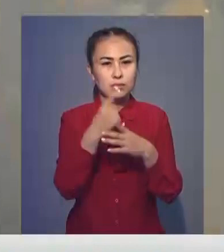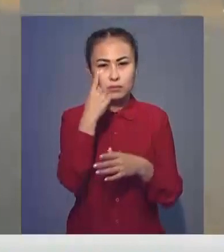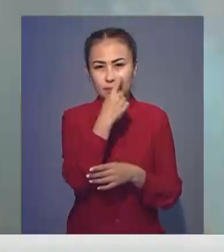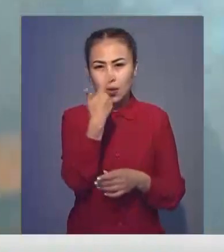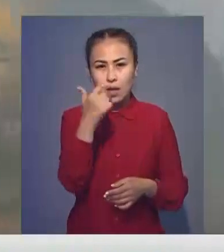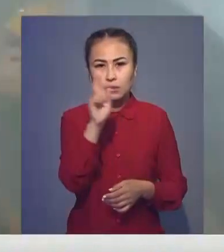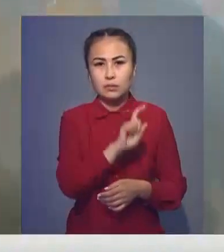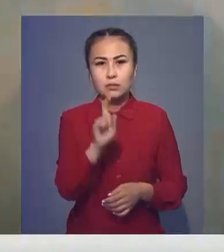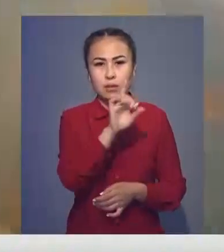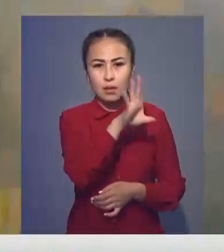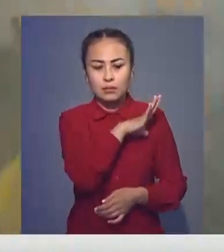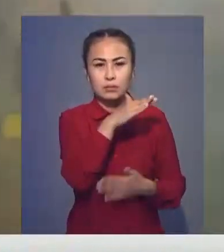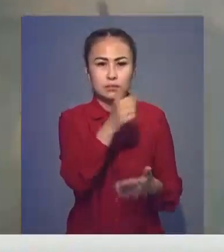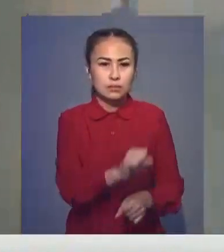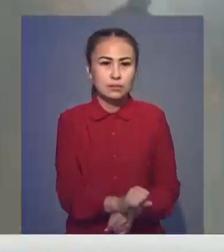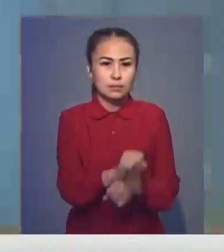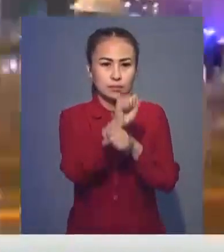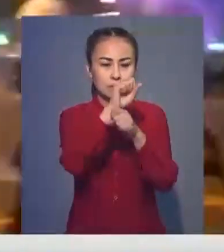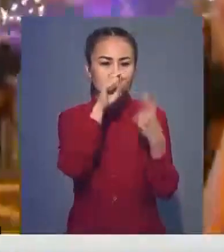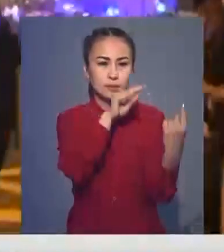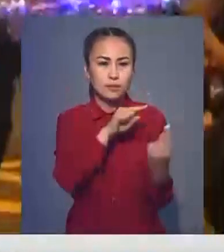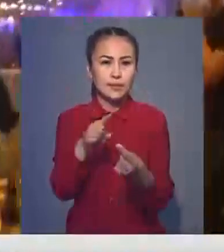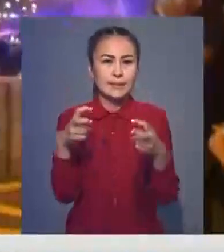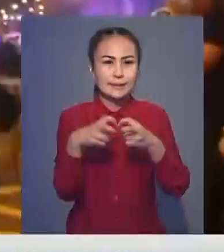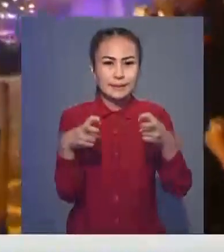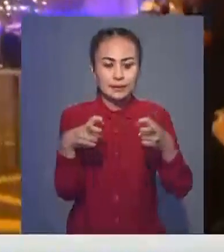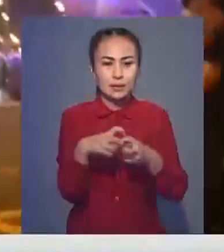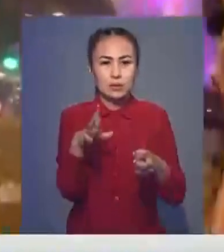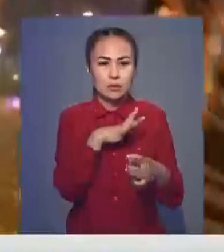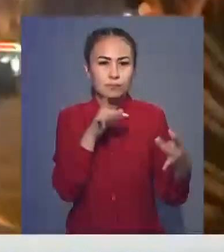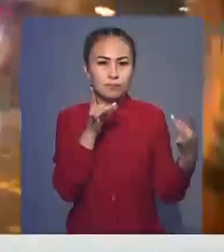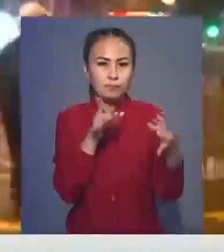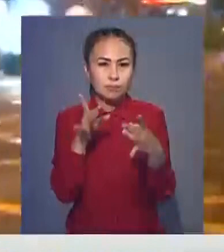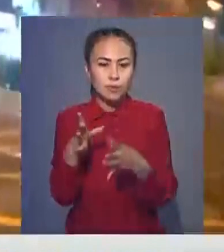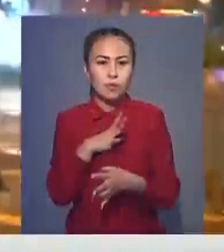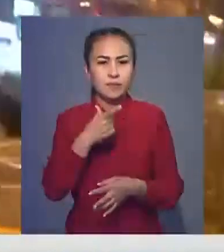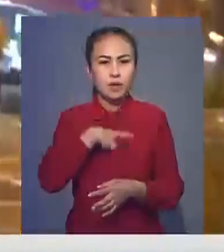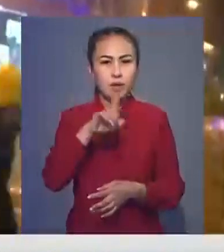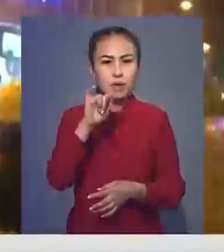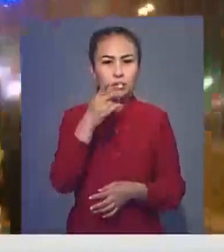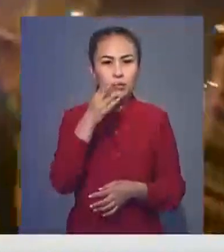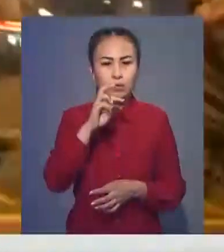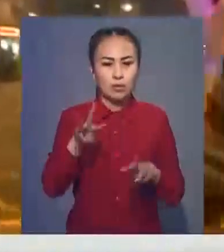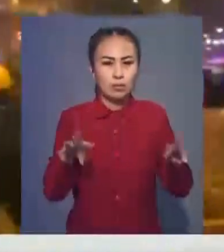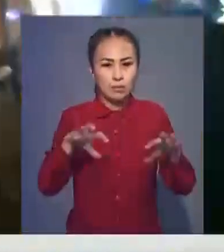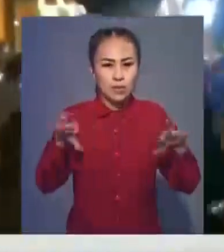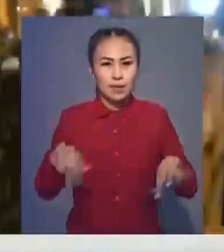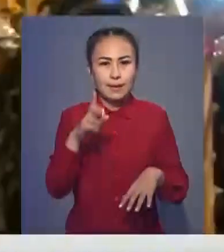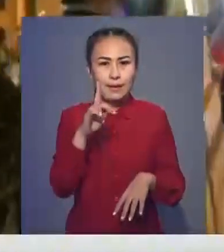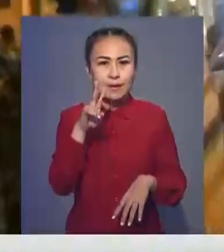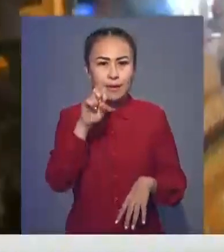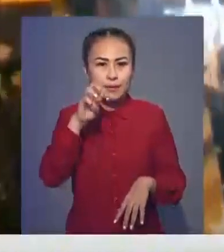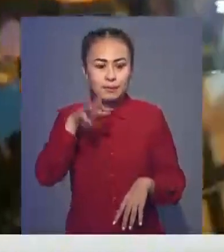жасаурататын газ қолданған. Бұған қоса ереуілшілерге қарсы резеңке оқ атылған көрінеді. Өз кезегінде Гонконг әкімшілігінің басшысы Кэрри